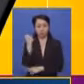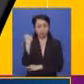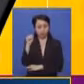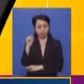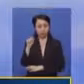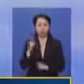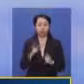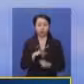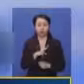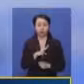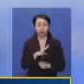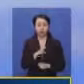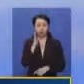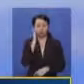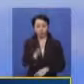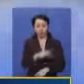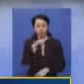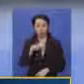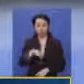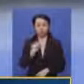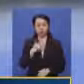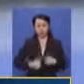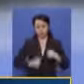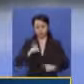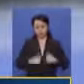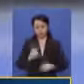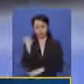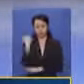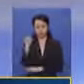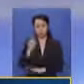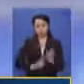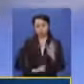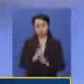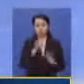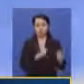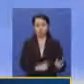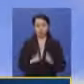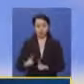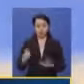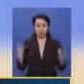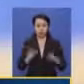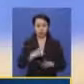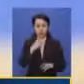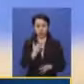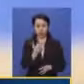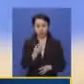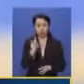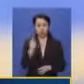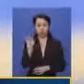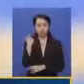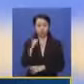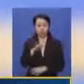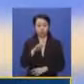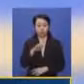достойном поединке. Впереди у Нуркожи немало серьезных соревнований. Спортсмен уже начал подготовку. Стоит отметить, что еще один наш земляк